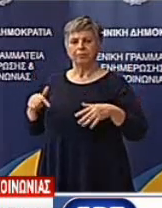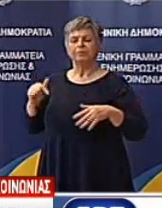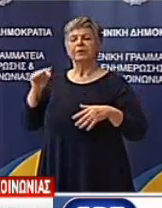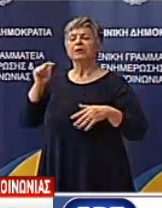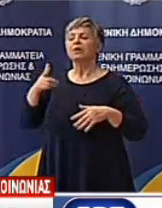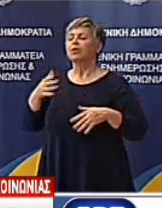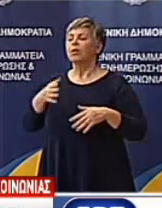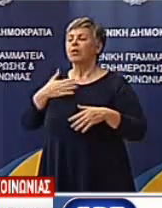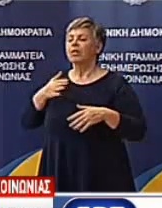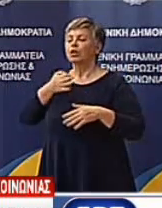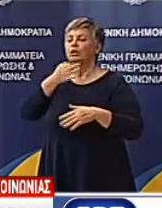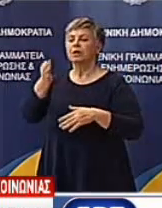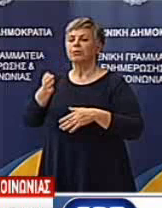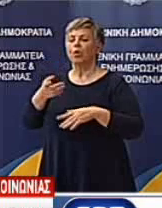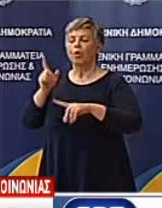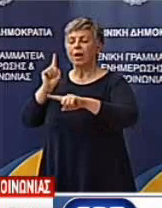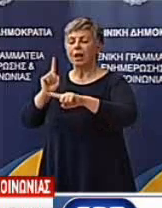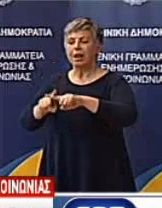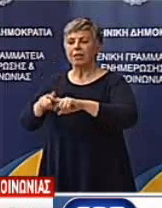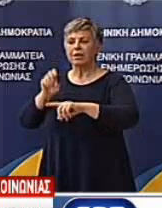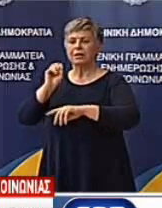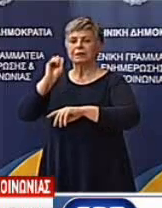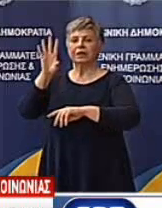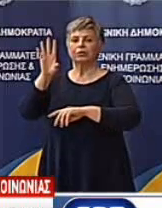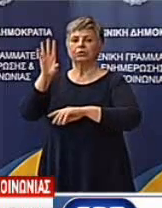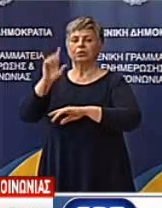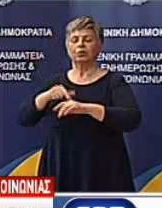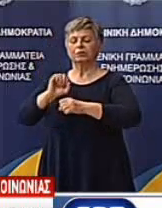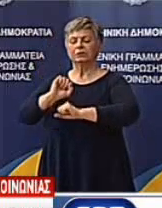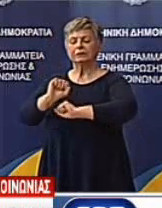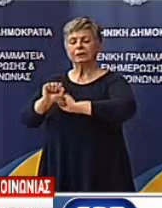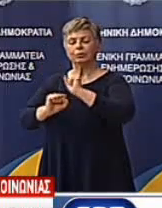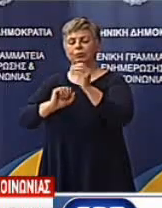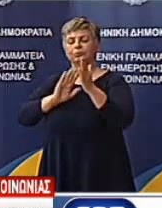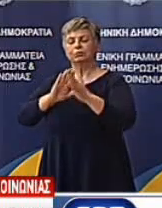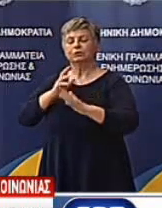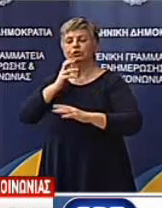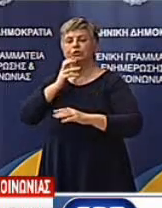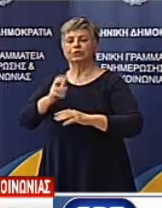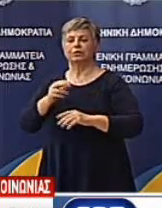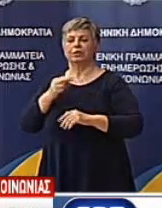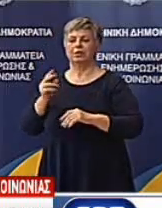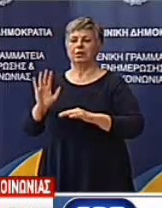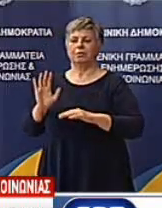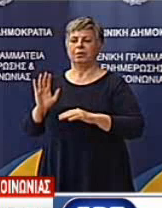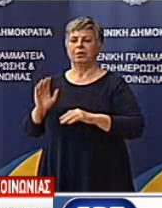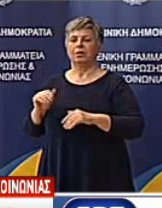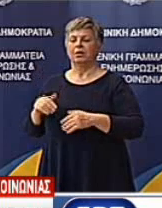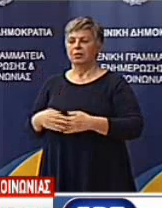της χώρας, αλλά ισχύει ένα αντίστοιχο και στο εξωτερικό, με το οποίο βρίσκονται τα δύο μέρη σε αγαστή συνεργασία και